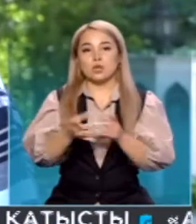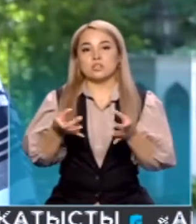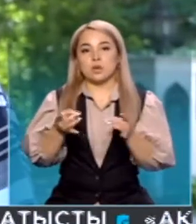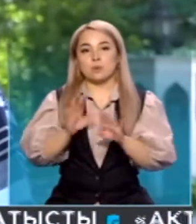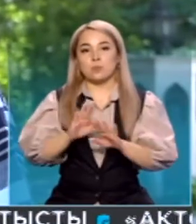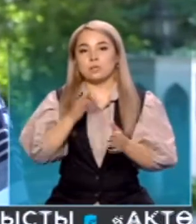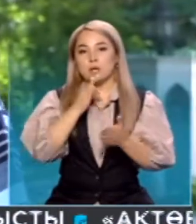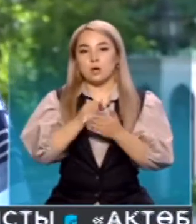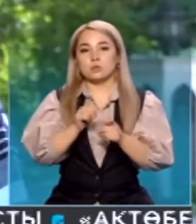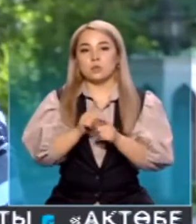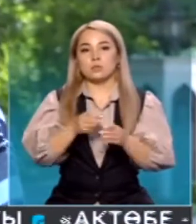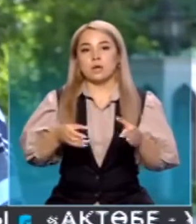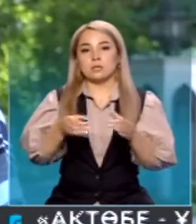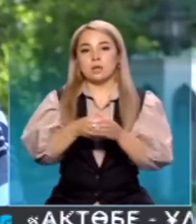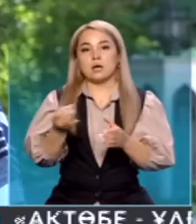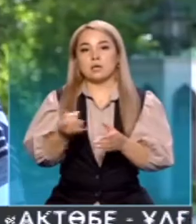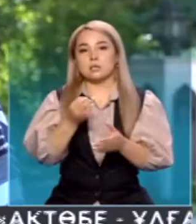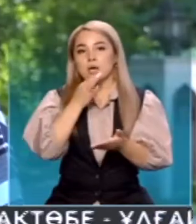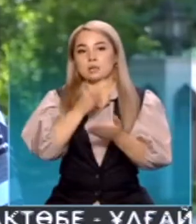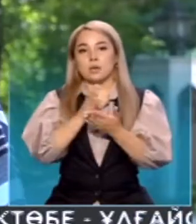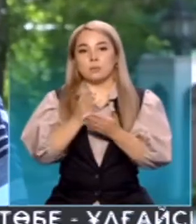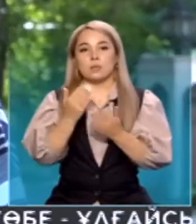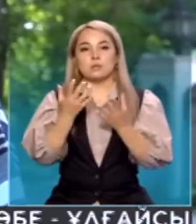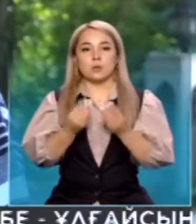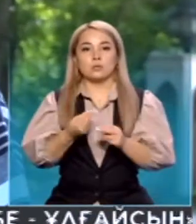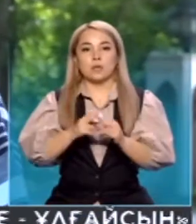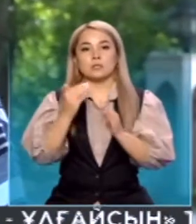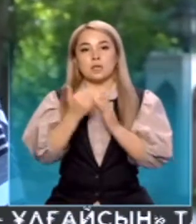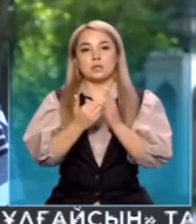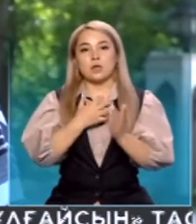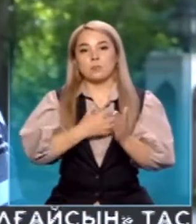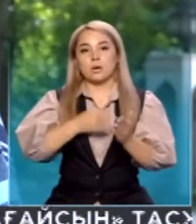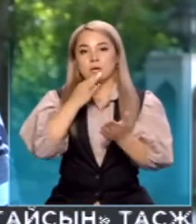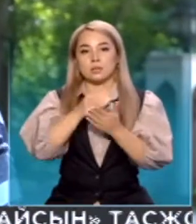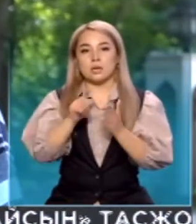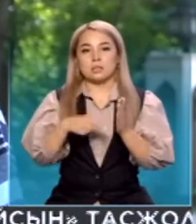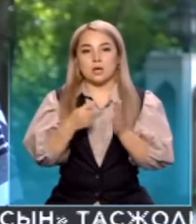шикізаттық емес салаларға қызығушылық танытып отыр. Күн тәртібінде тұрған негізгі